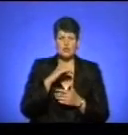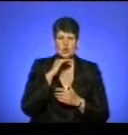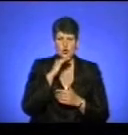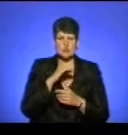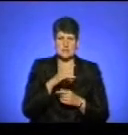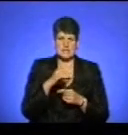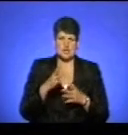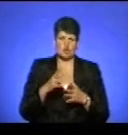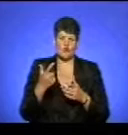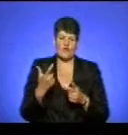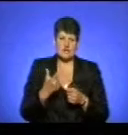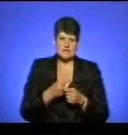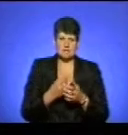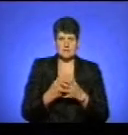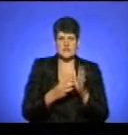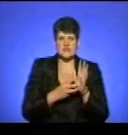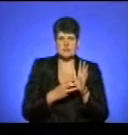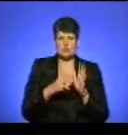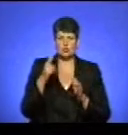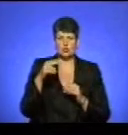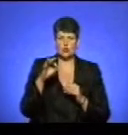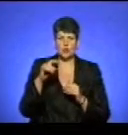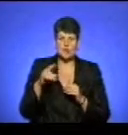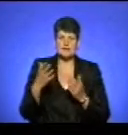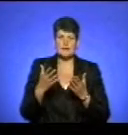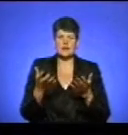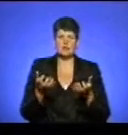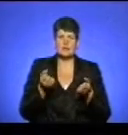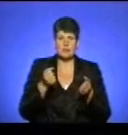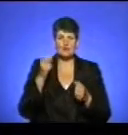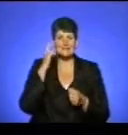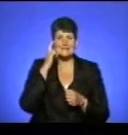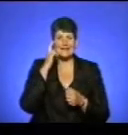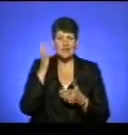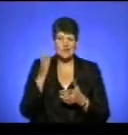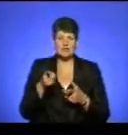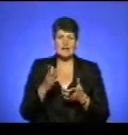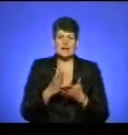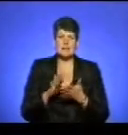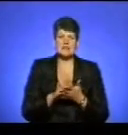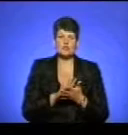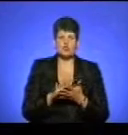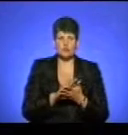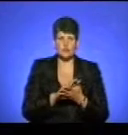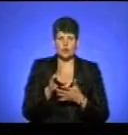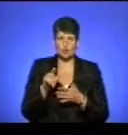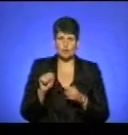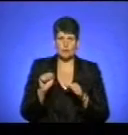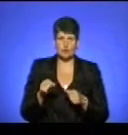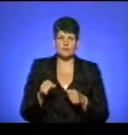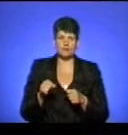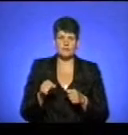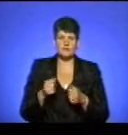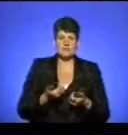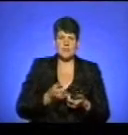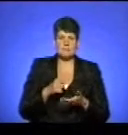вакцини в межах 800 доз, які отримують з Києва. вона є безкоштовна. І люди можуть, жителі